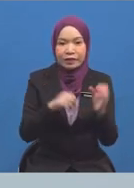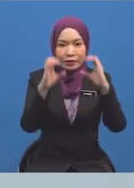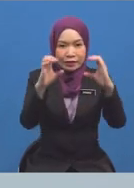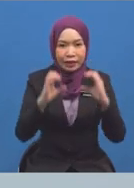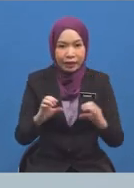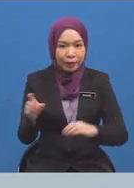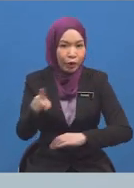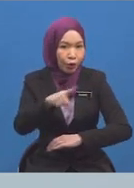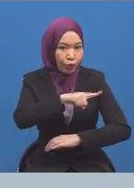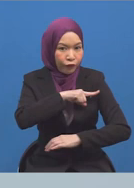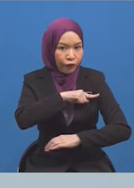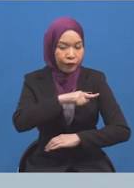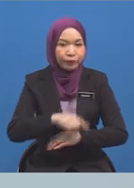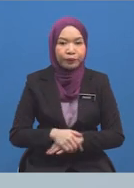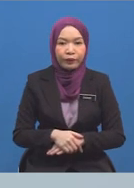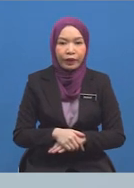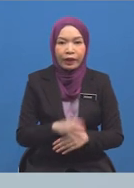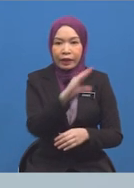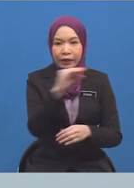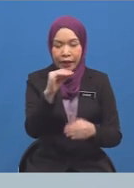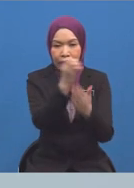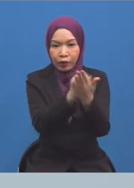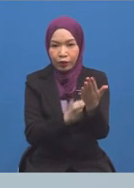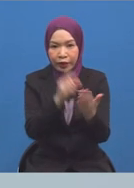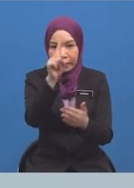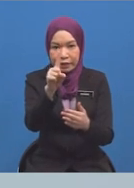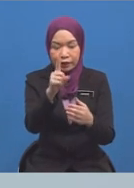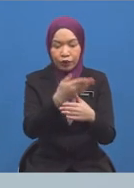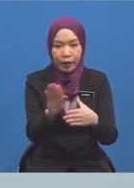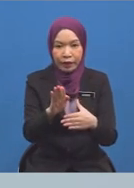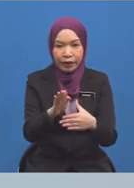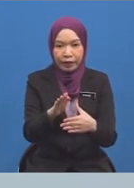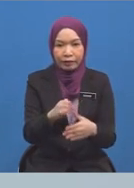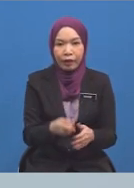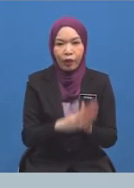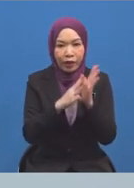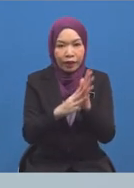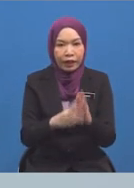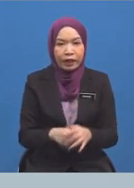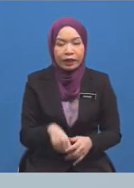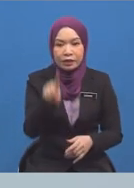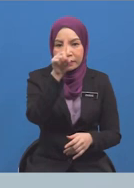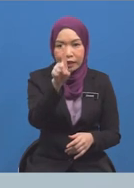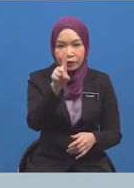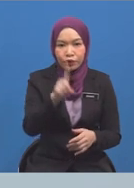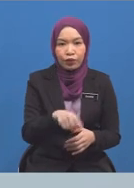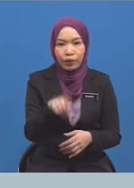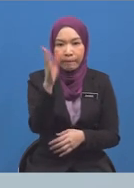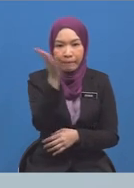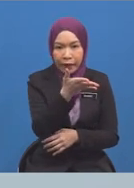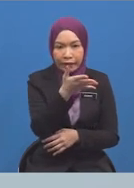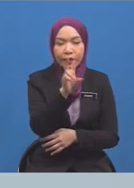dan kita satu bahagia bagi mewakili pecahan 1/2